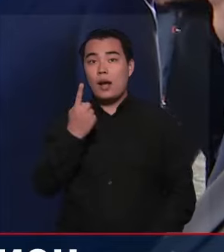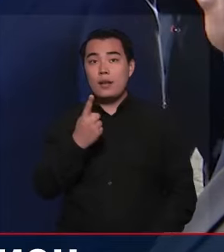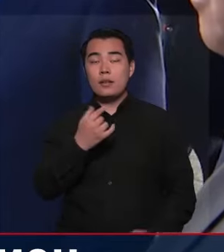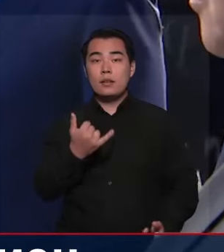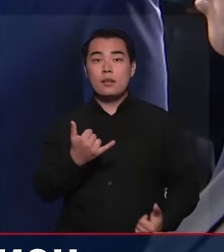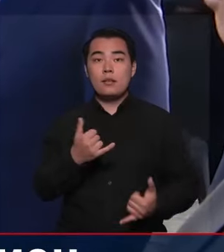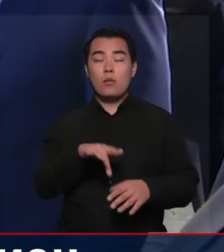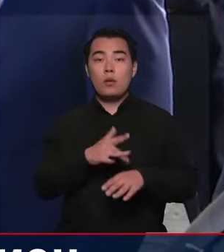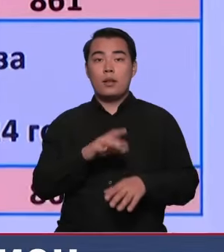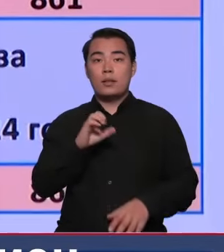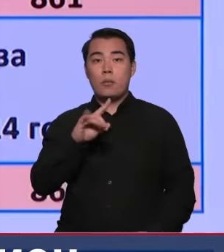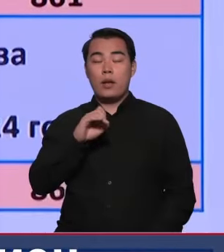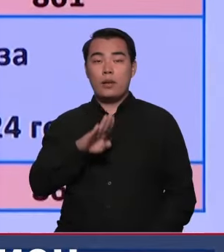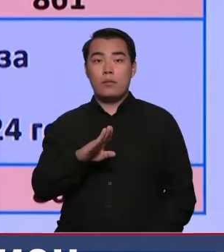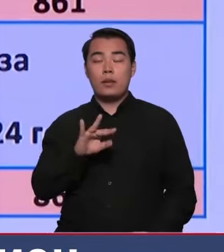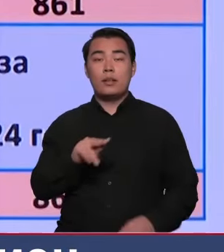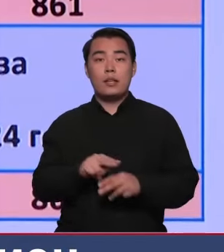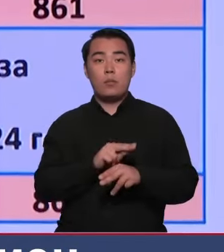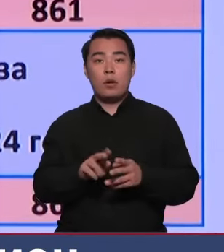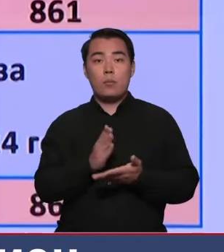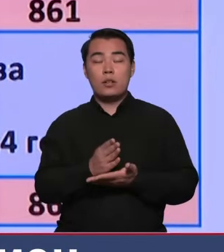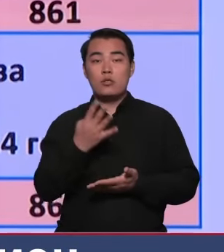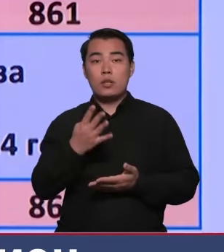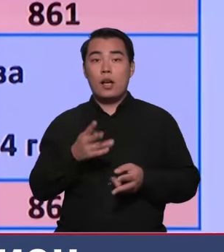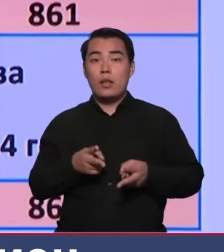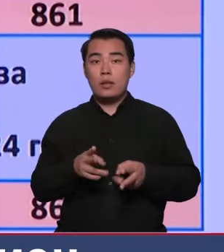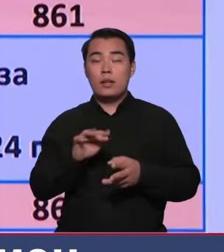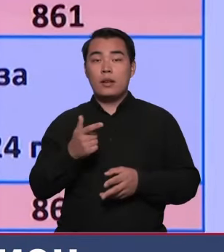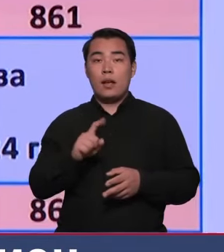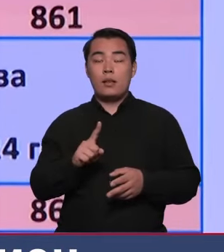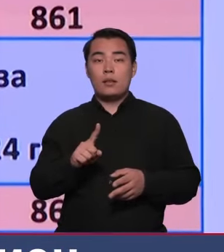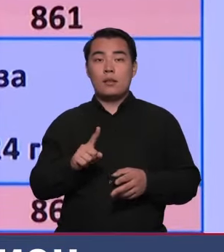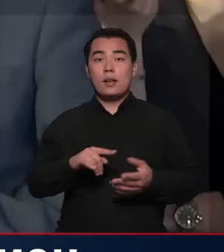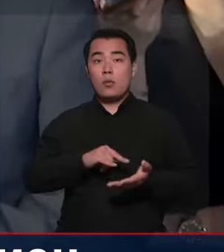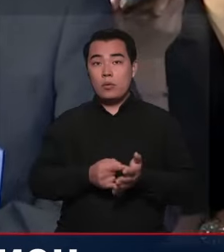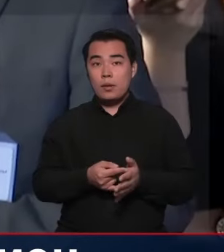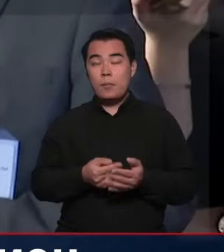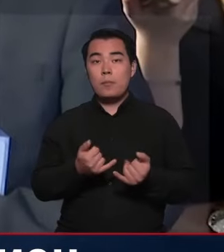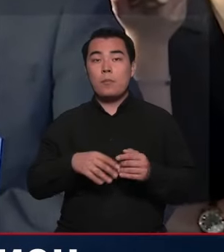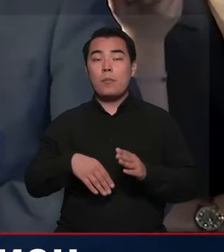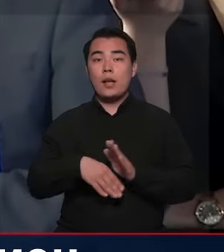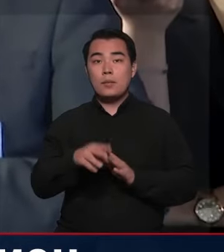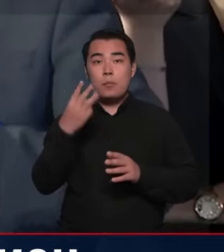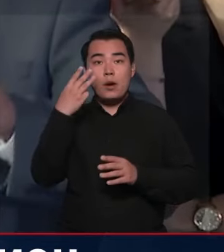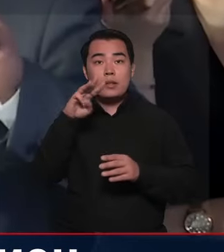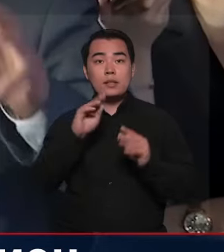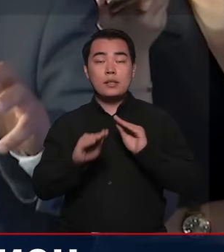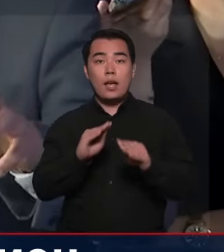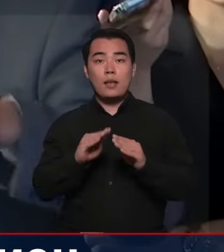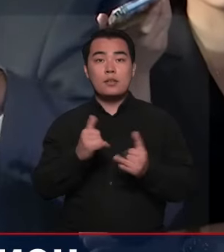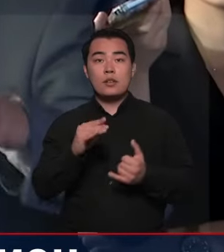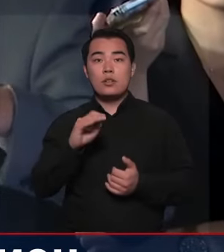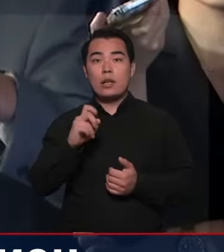ведется капитальный и текущий ремонт 4 котлов и газоходов. Модернизация оборудования проводится и